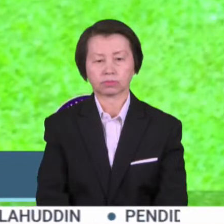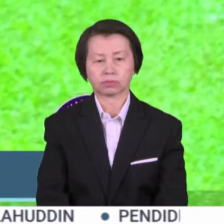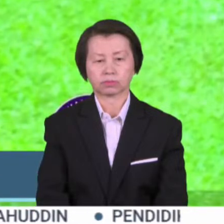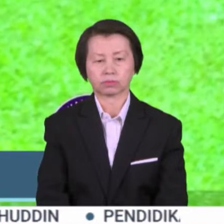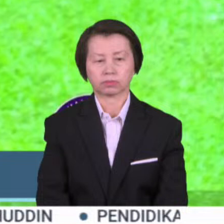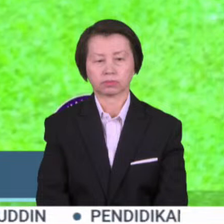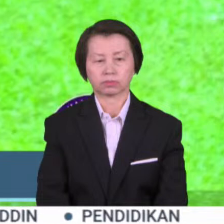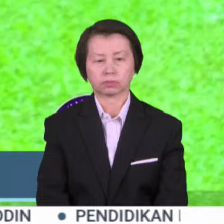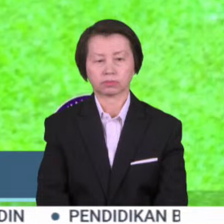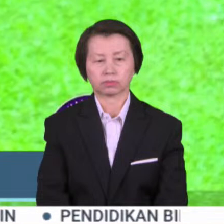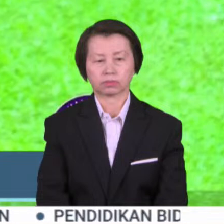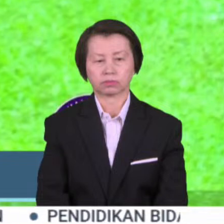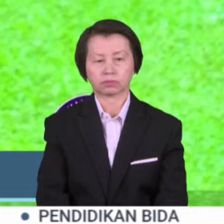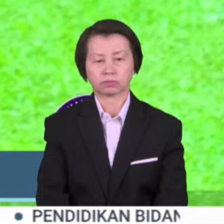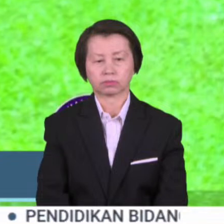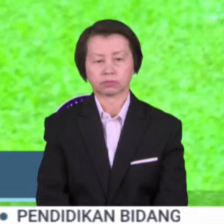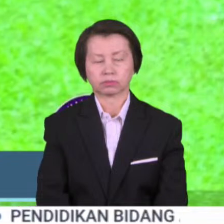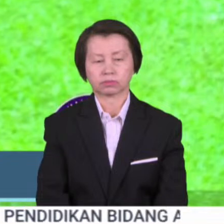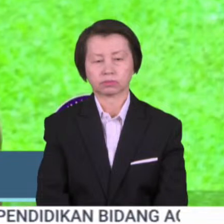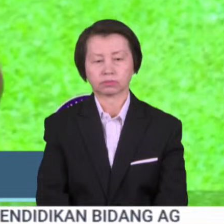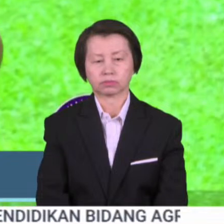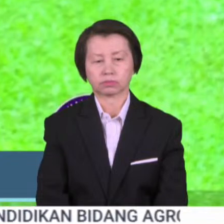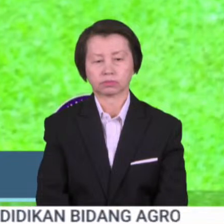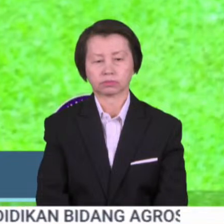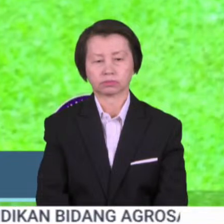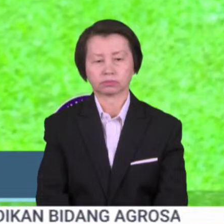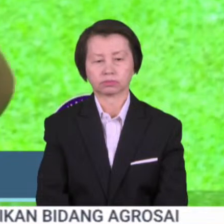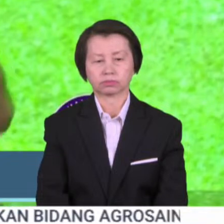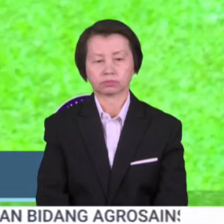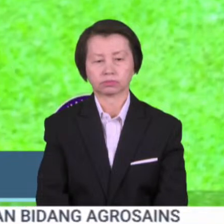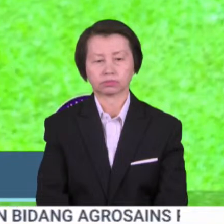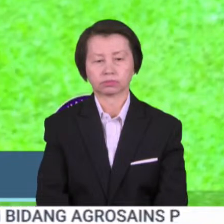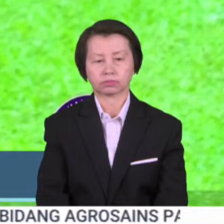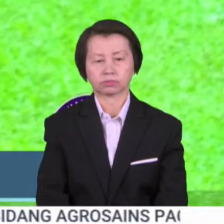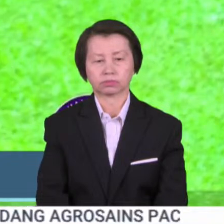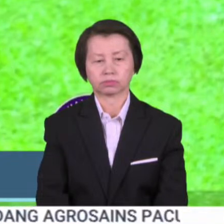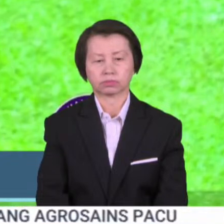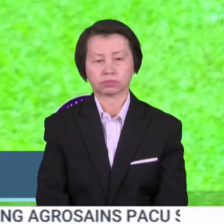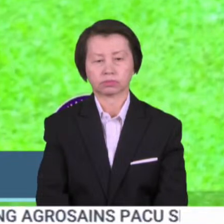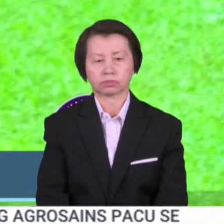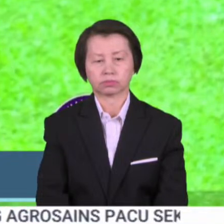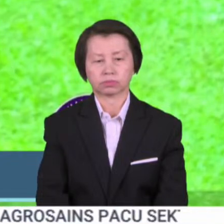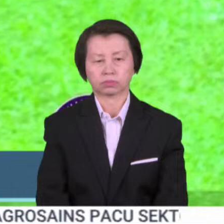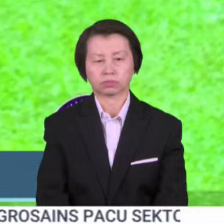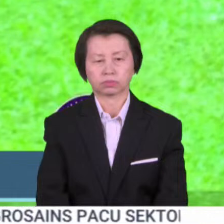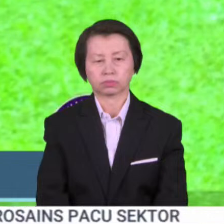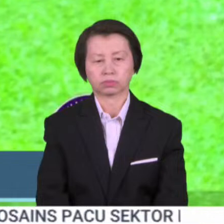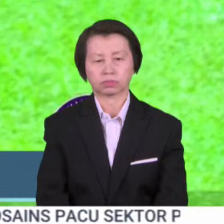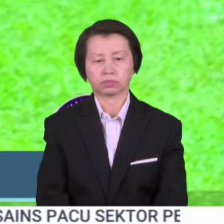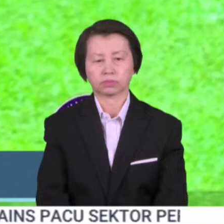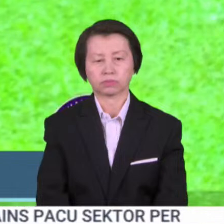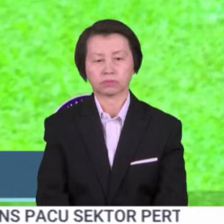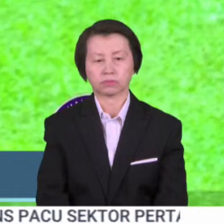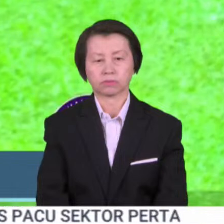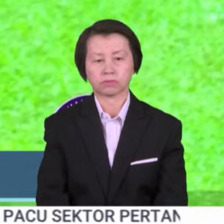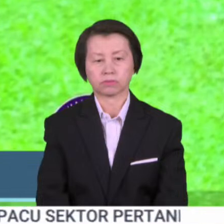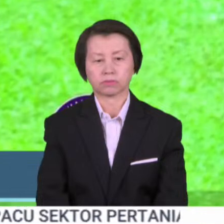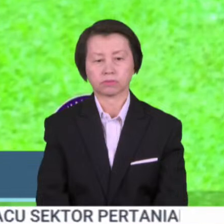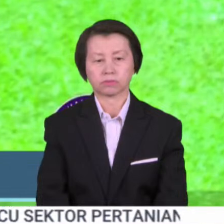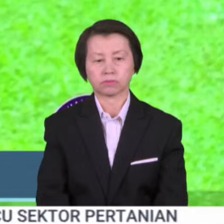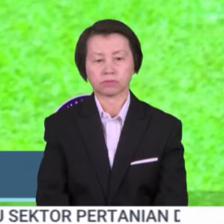jugando ahora mismo nada me sorprende Eh sé De Las capacidades